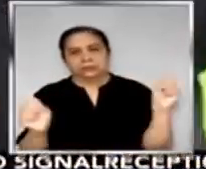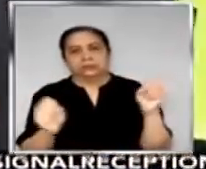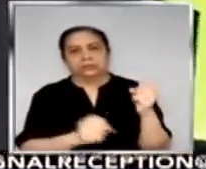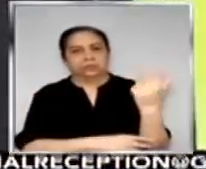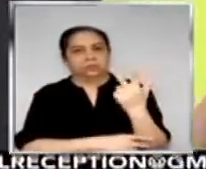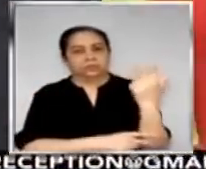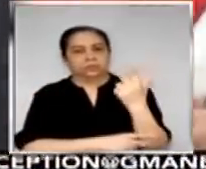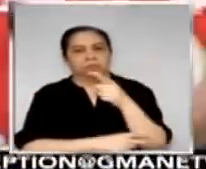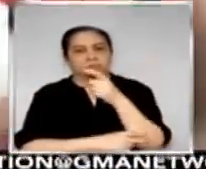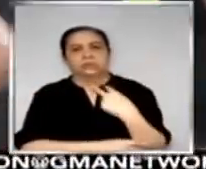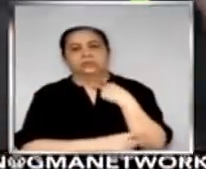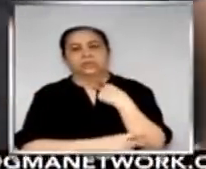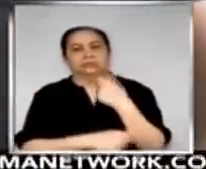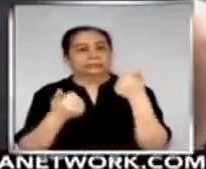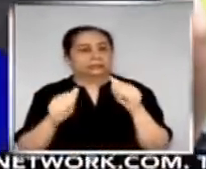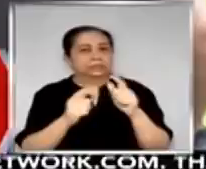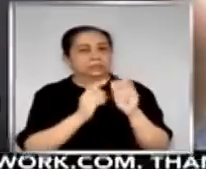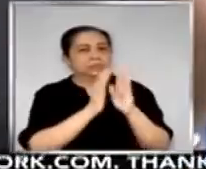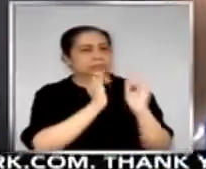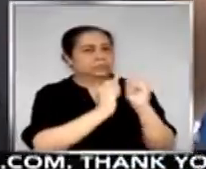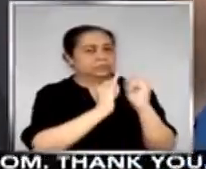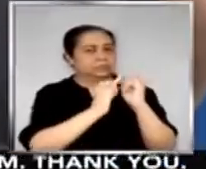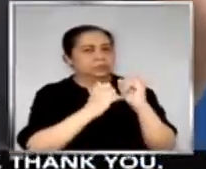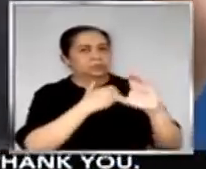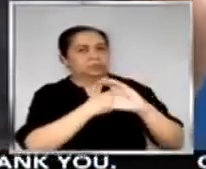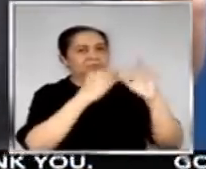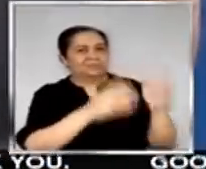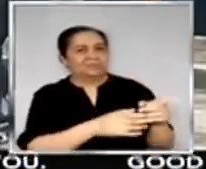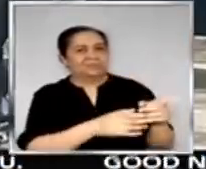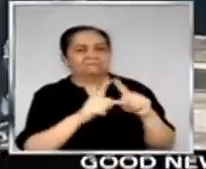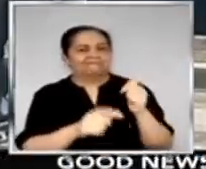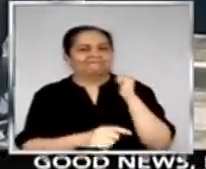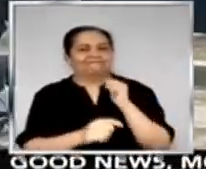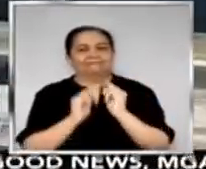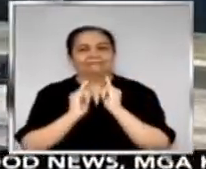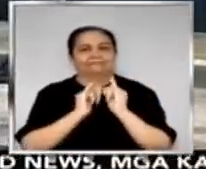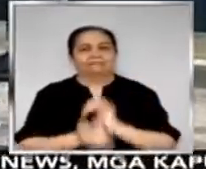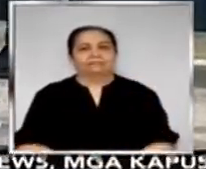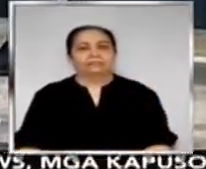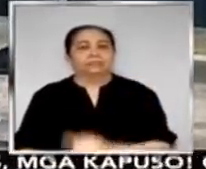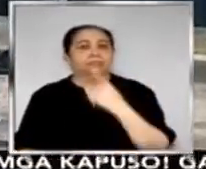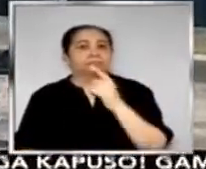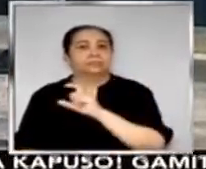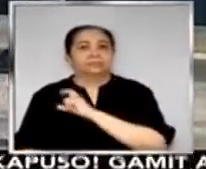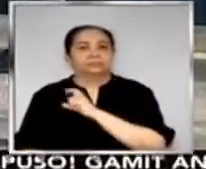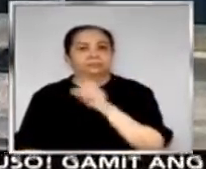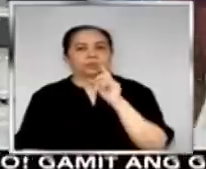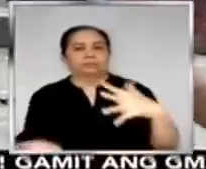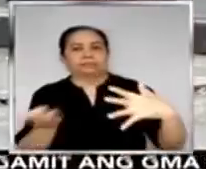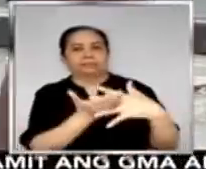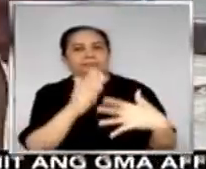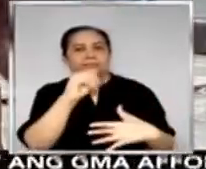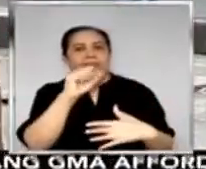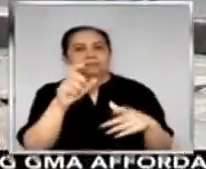naipit. Sinubukan namin kunan ng pahayag ang kontraktor ng demolisyon pero tumanggi sila. Ayon sa pulisya, magsasampa ng kaso ang mga kaanak ng